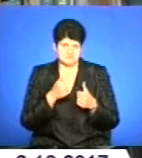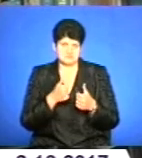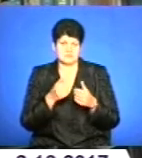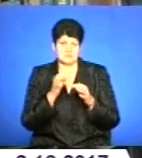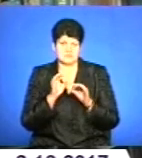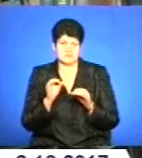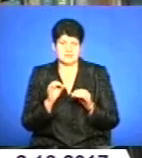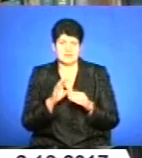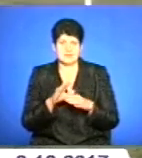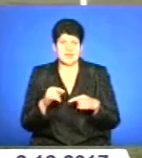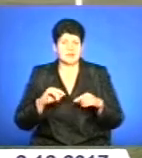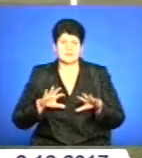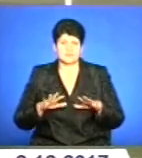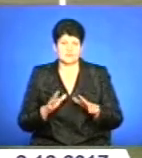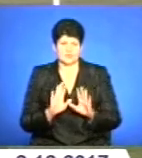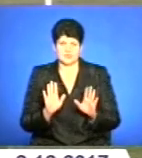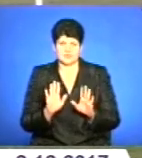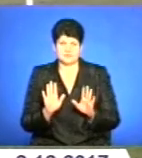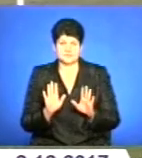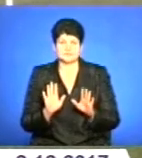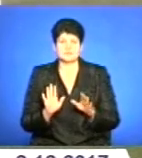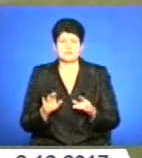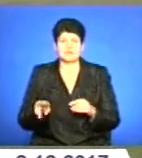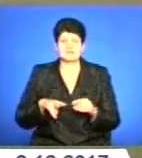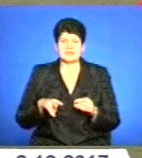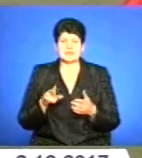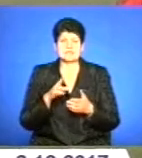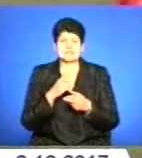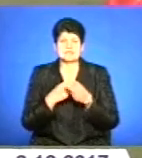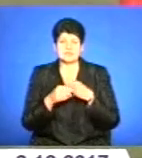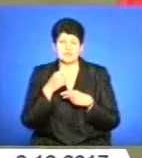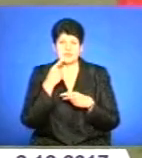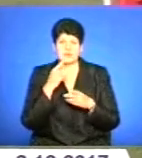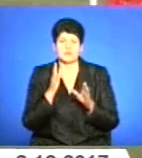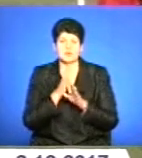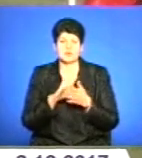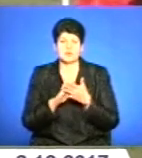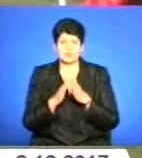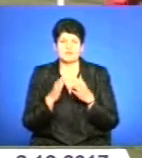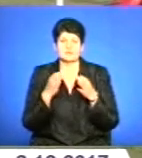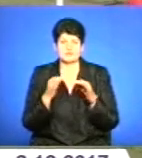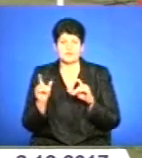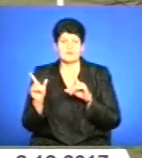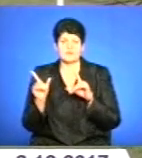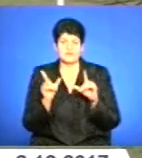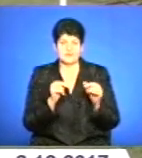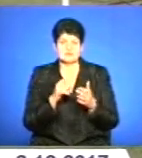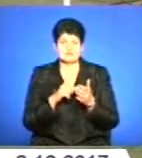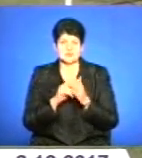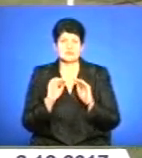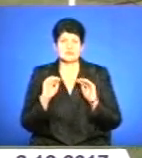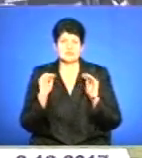до речі, ніякі вони не змучені. У дирекції цирку запевняють, як тільки погодні умови дозволять виїхати з міського